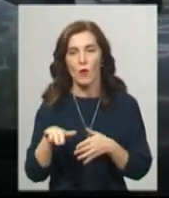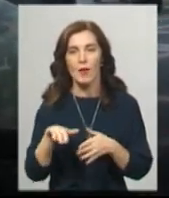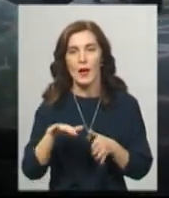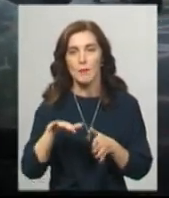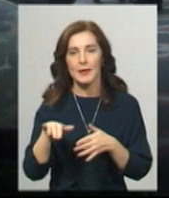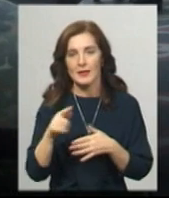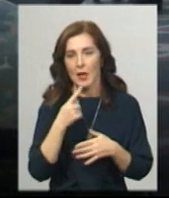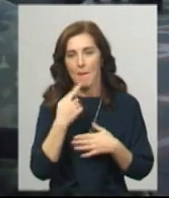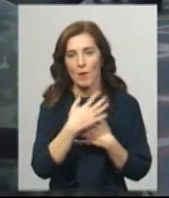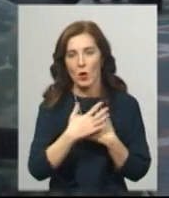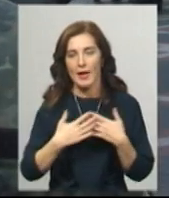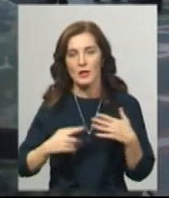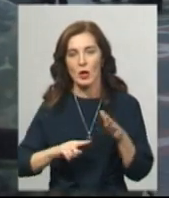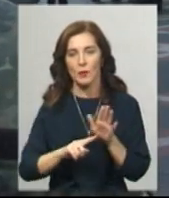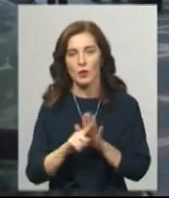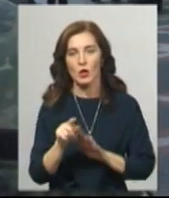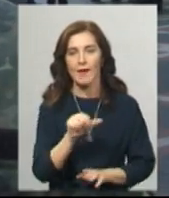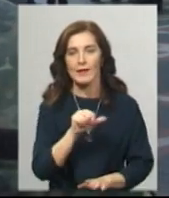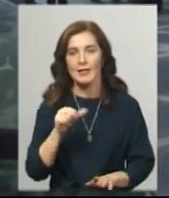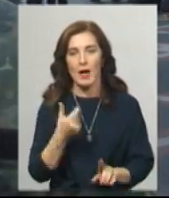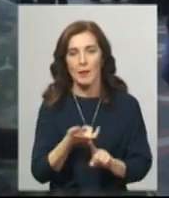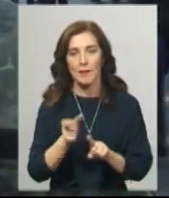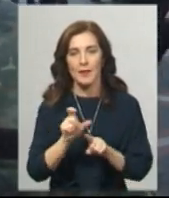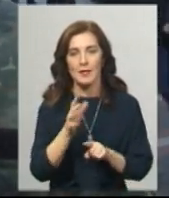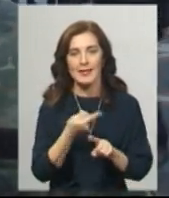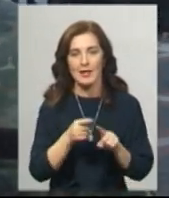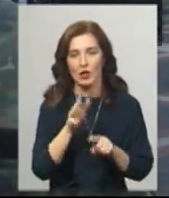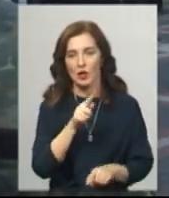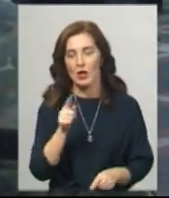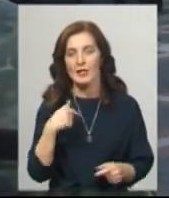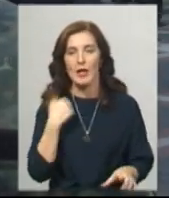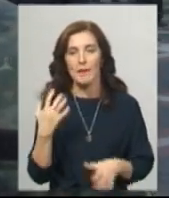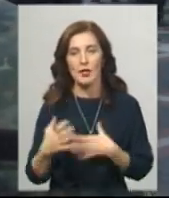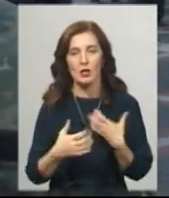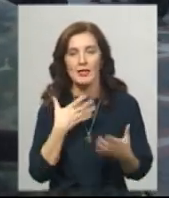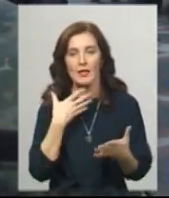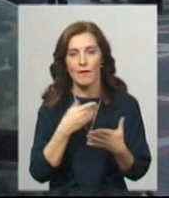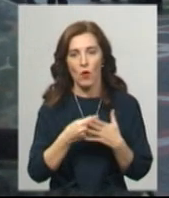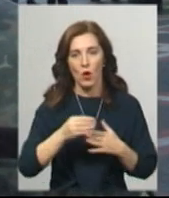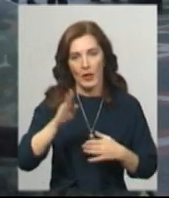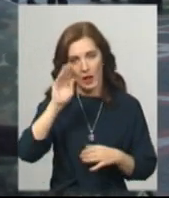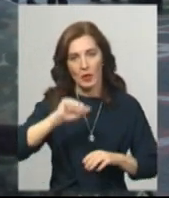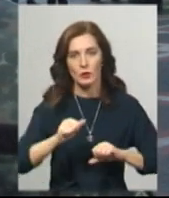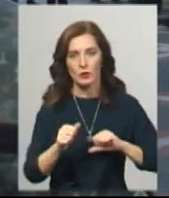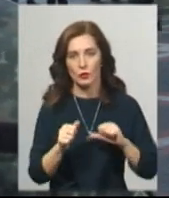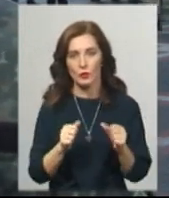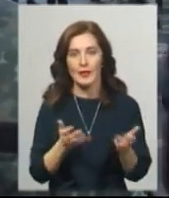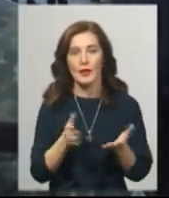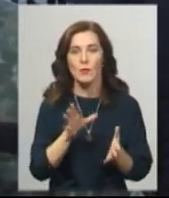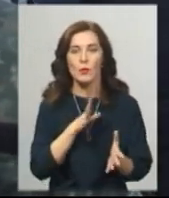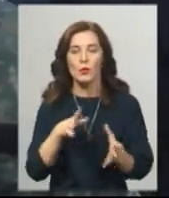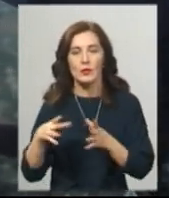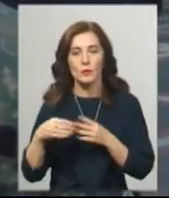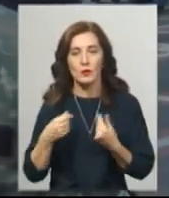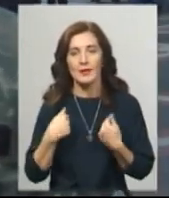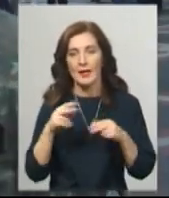поранення і почав, за цей час переживав за своїх хлопців, за своїх побратимів, які були зі мною, бо я не